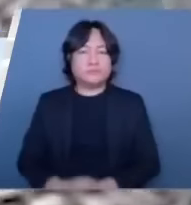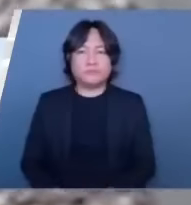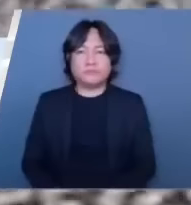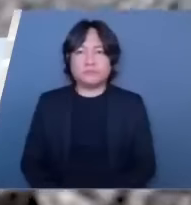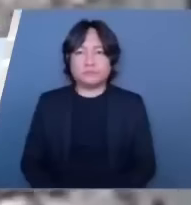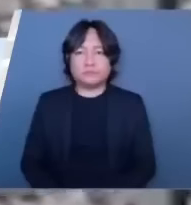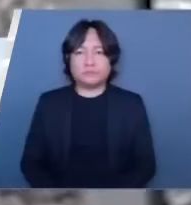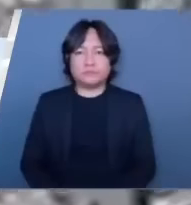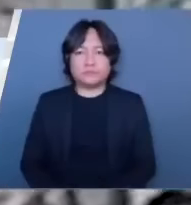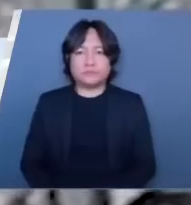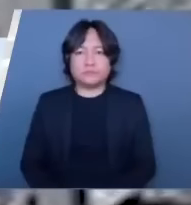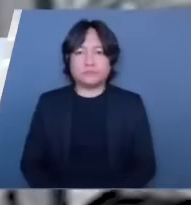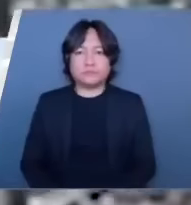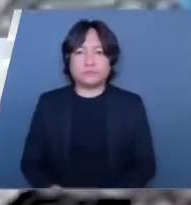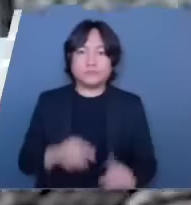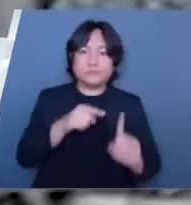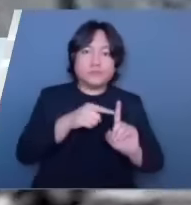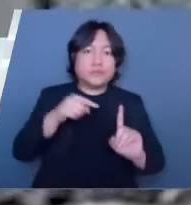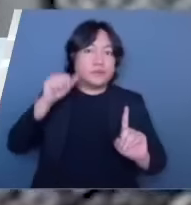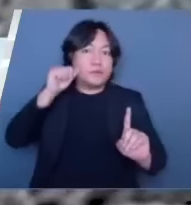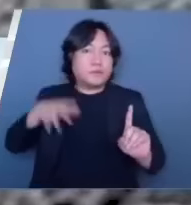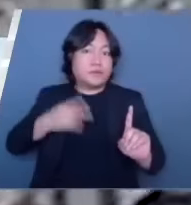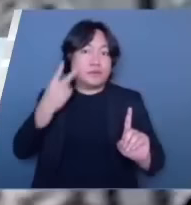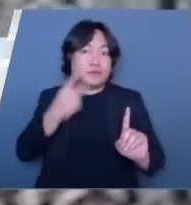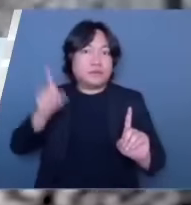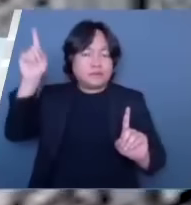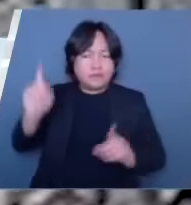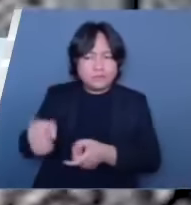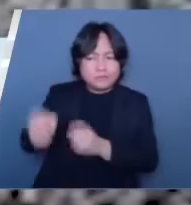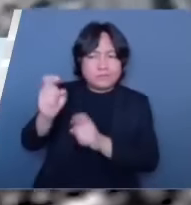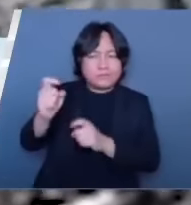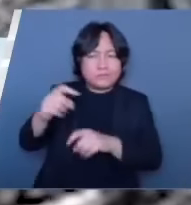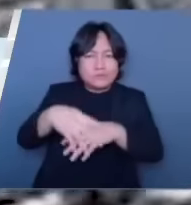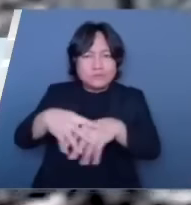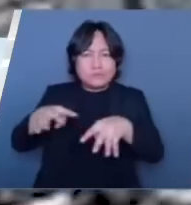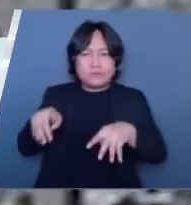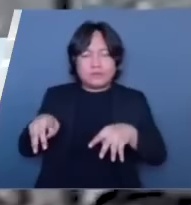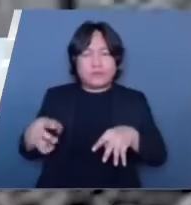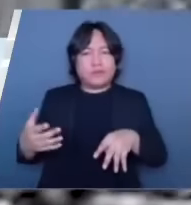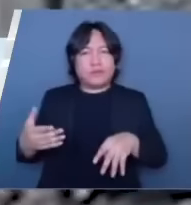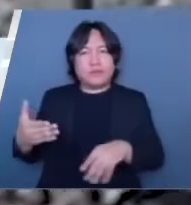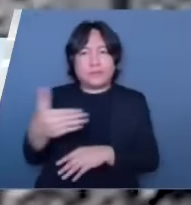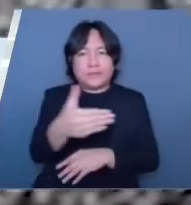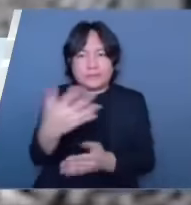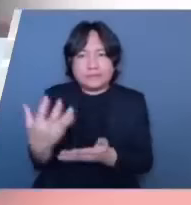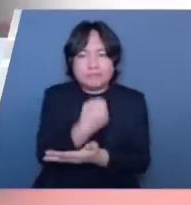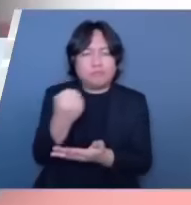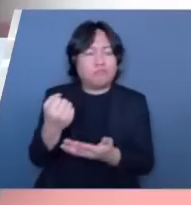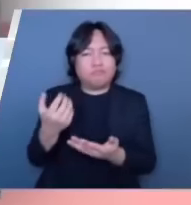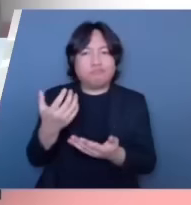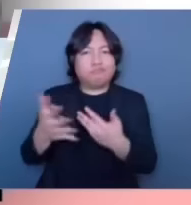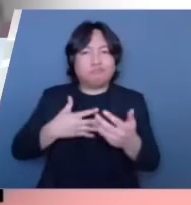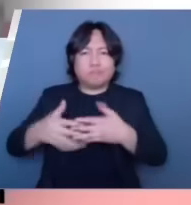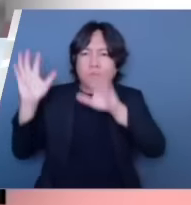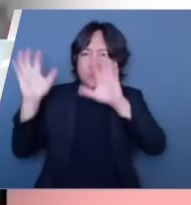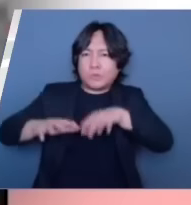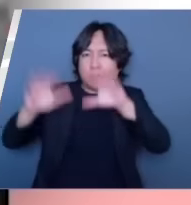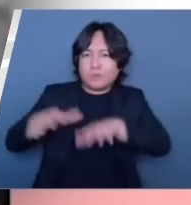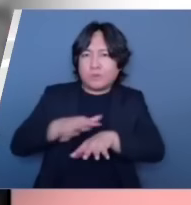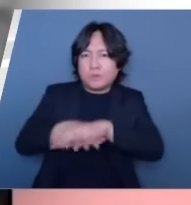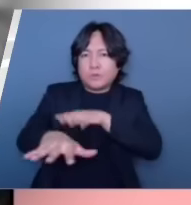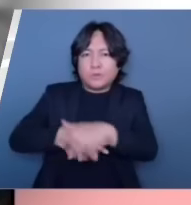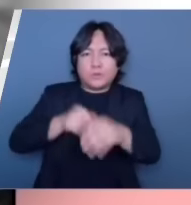Ang isang residente ng haspang lumambat ng isda kahit malakas ang agos sa Abuan River sa Ilagan City. Muling nagbabala